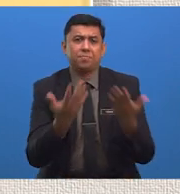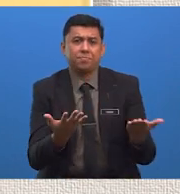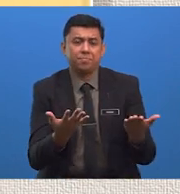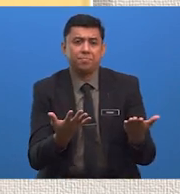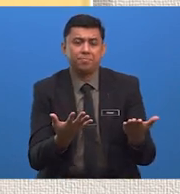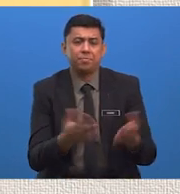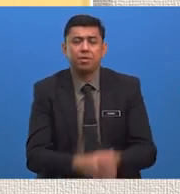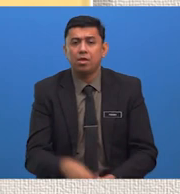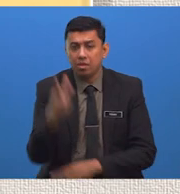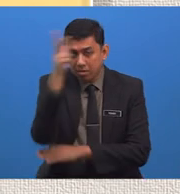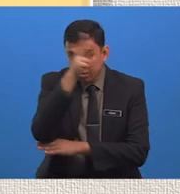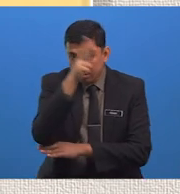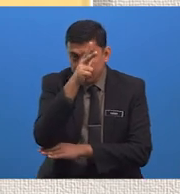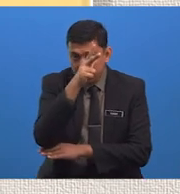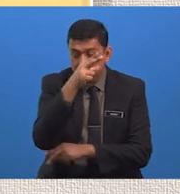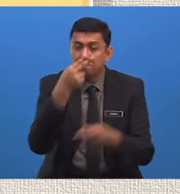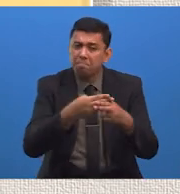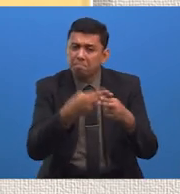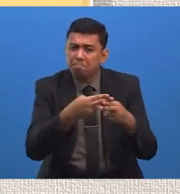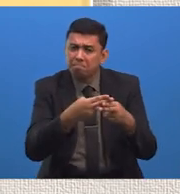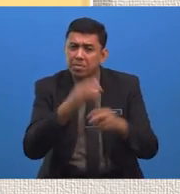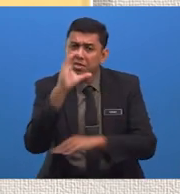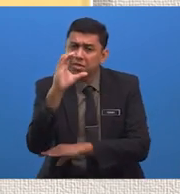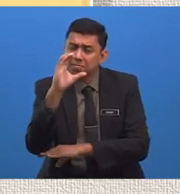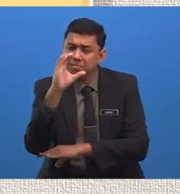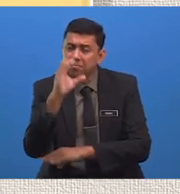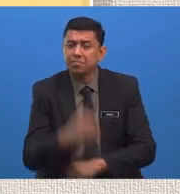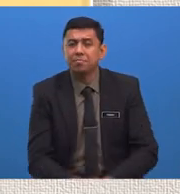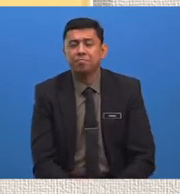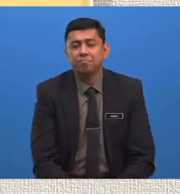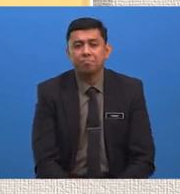Bagaimana pula dengan kerajaan yang berlabel C?